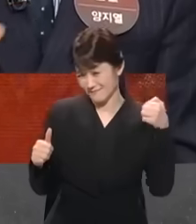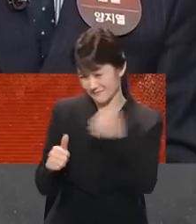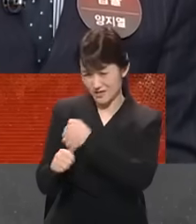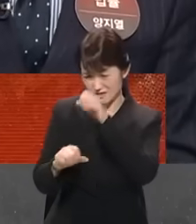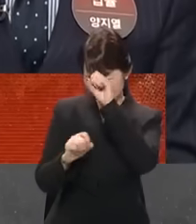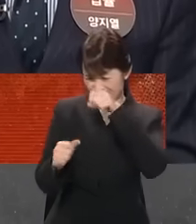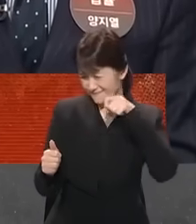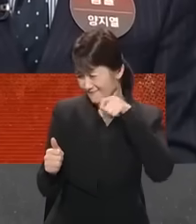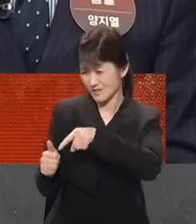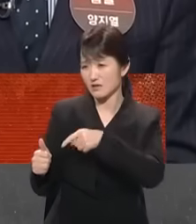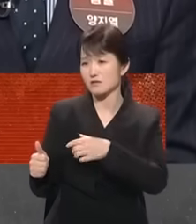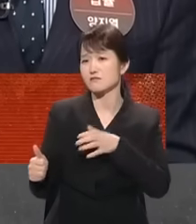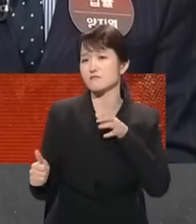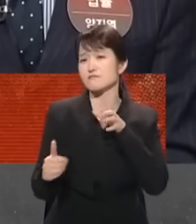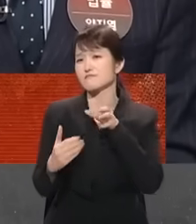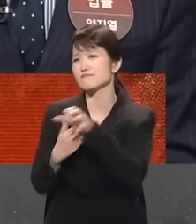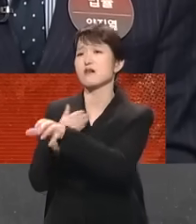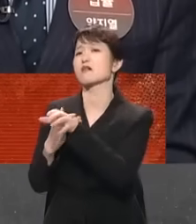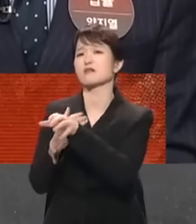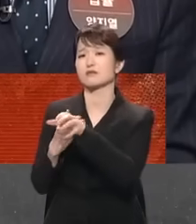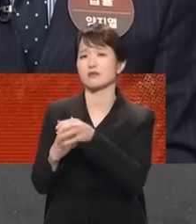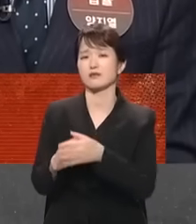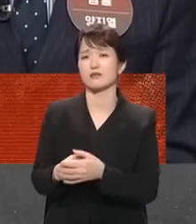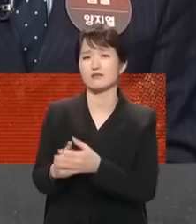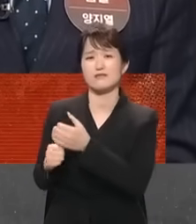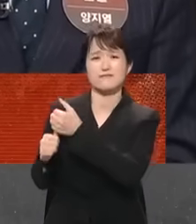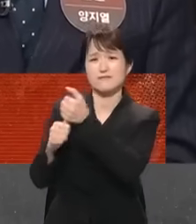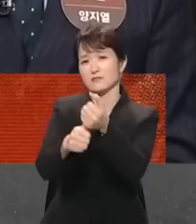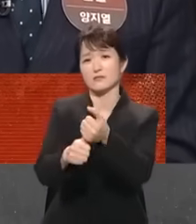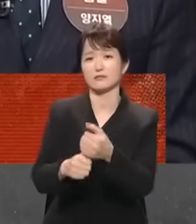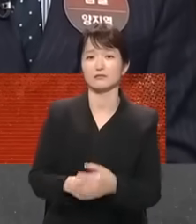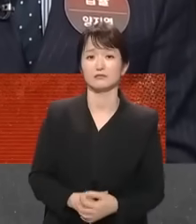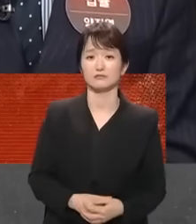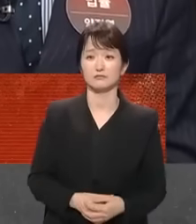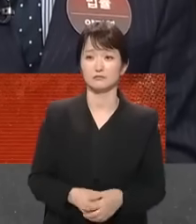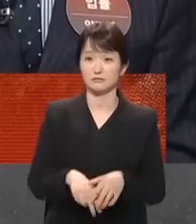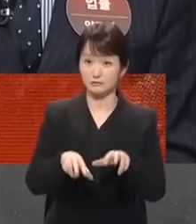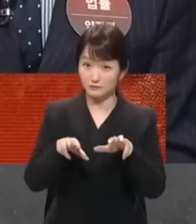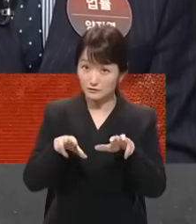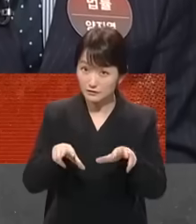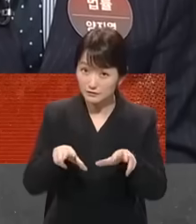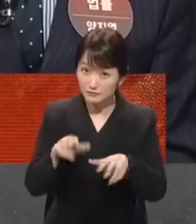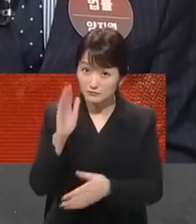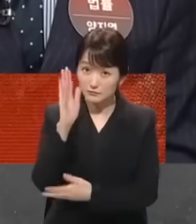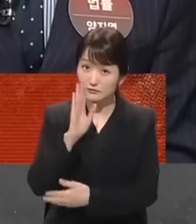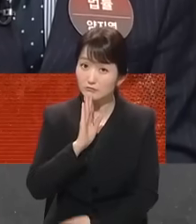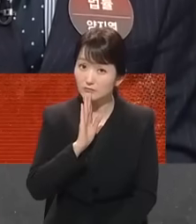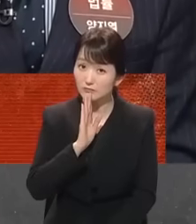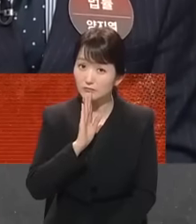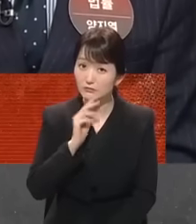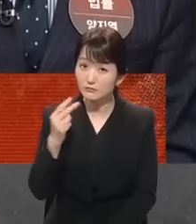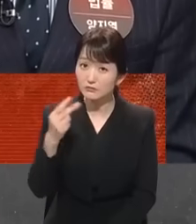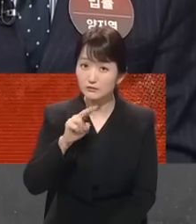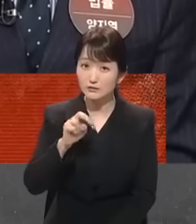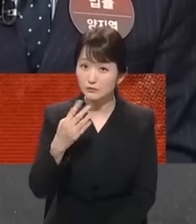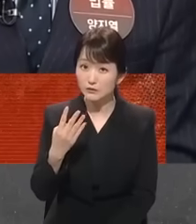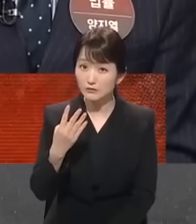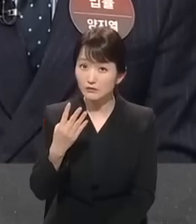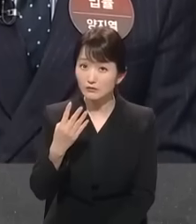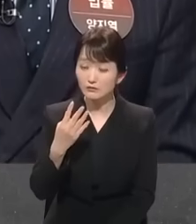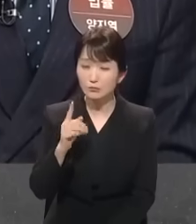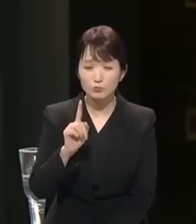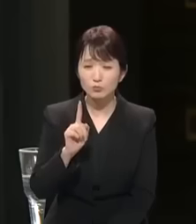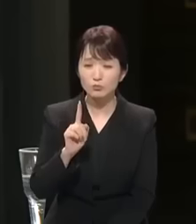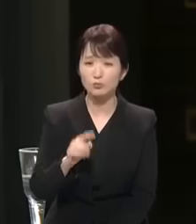질하고 몇살 잡고 끌어내고 이런 일까지 이게 지금 나오는 사연이 맞아요 지금 2024년에 자